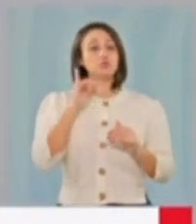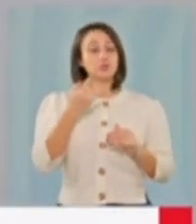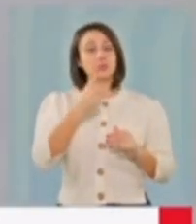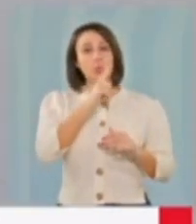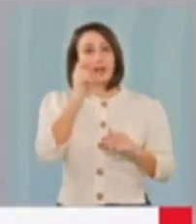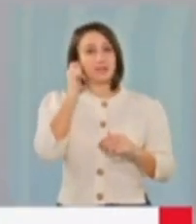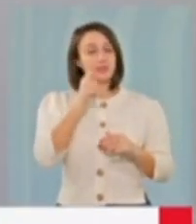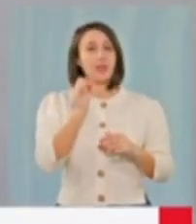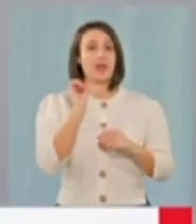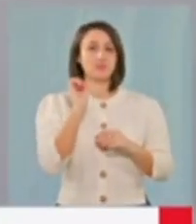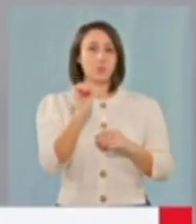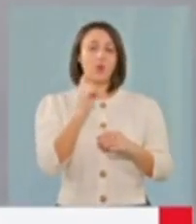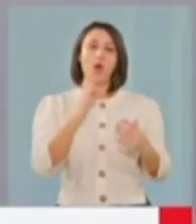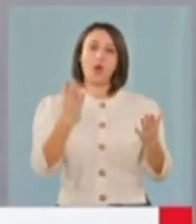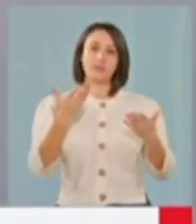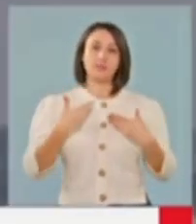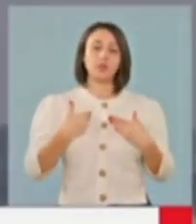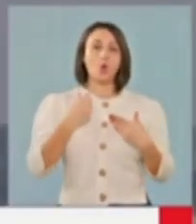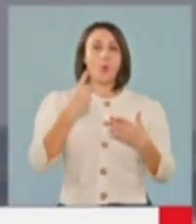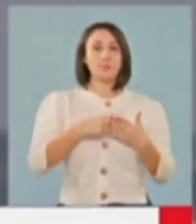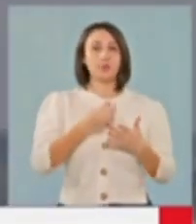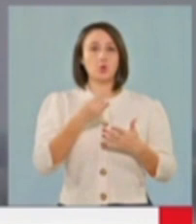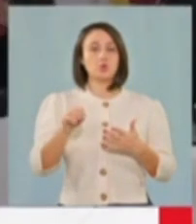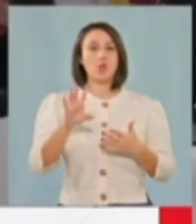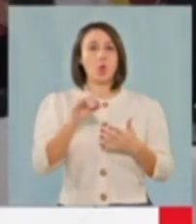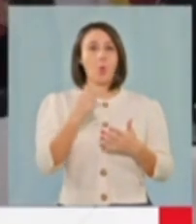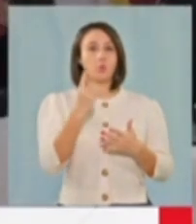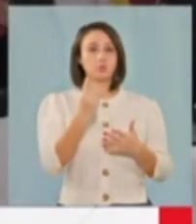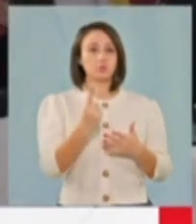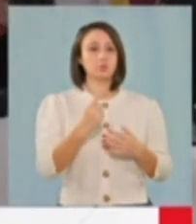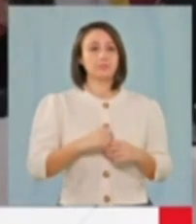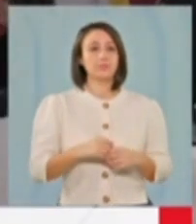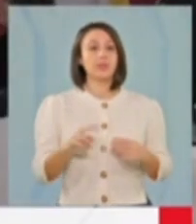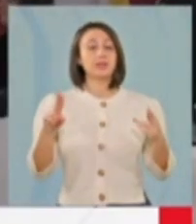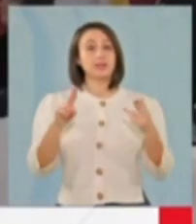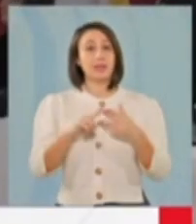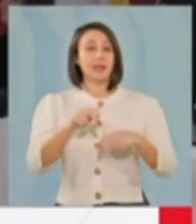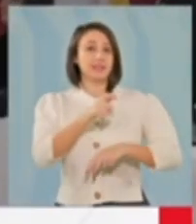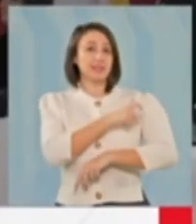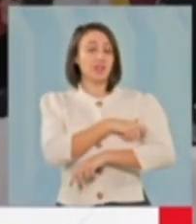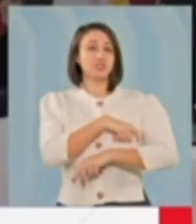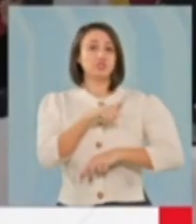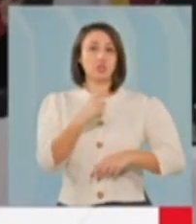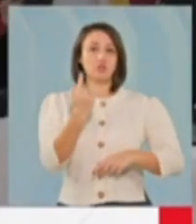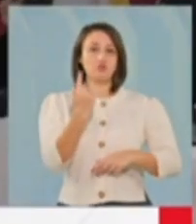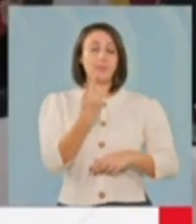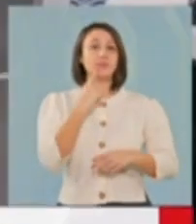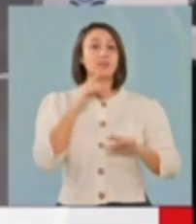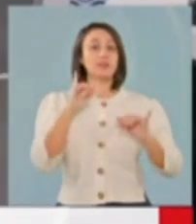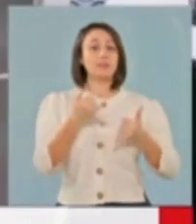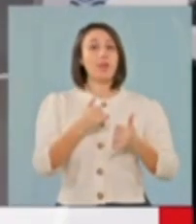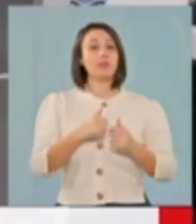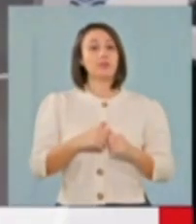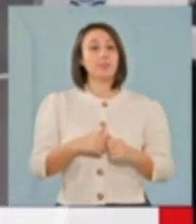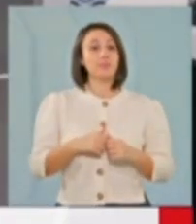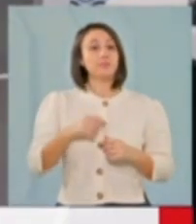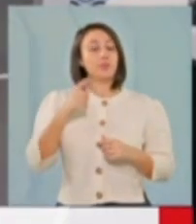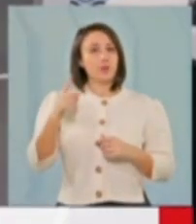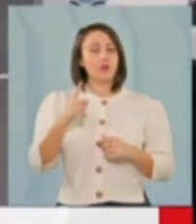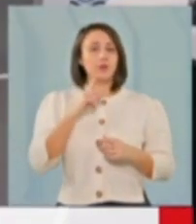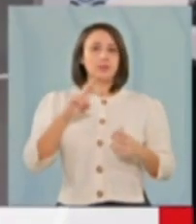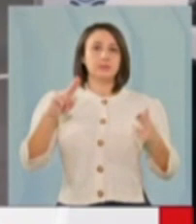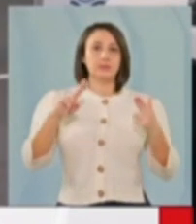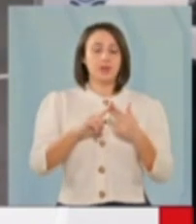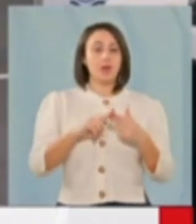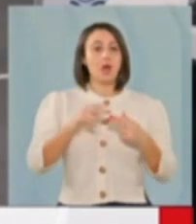ar încălca asigurările care au fost data in 1991 întâlnirea cu legate G7 avut loc la Liverpool în cadrul